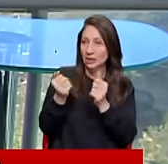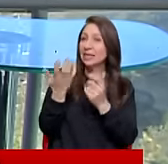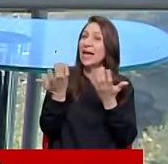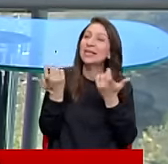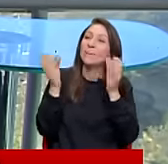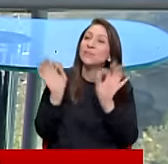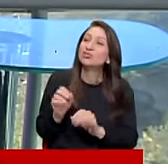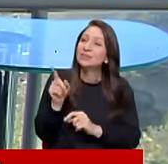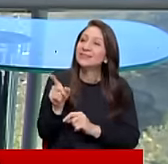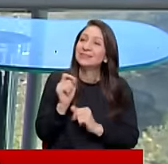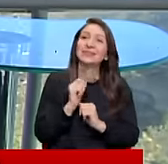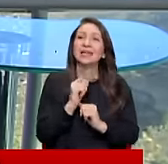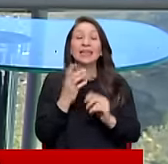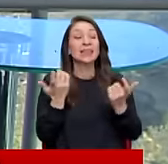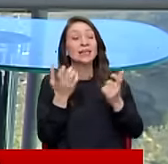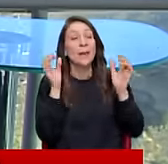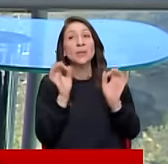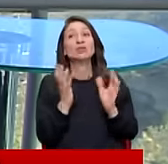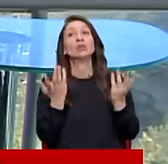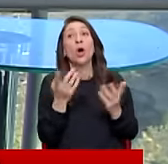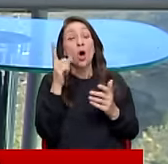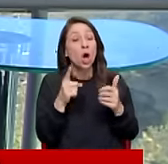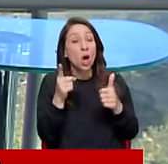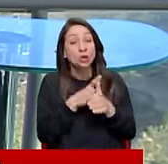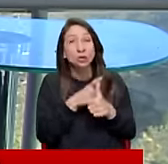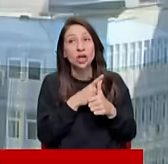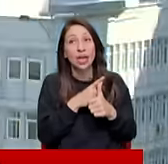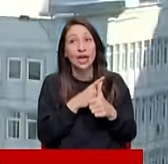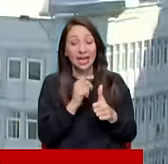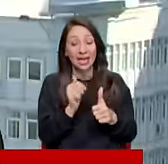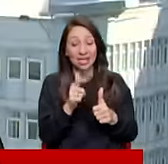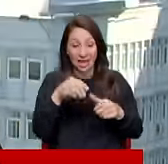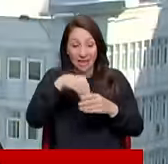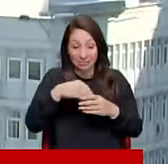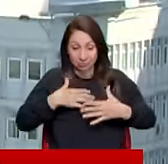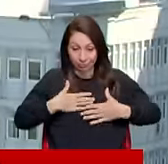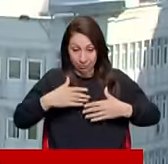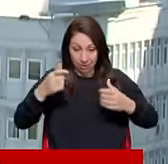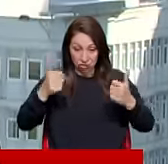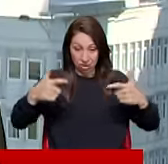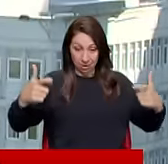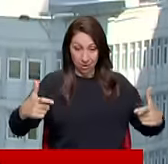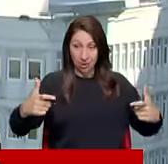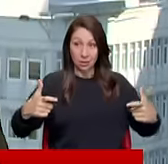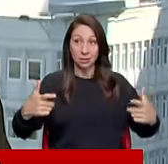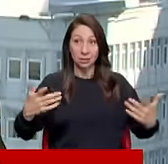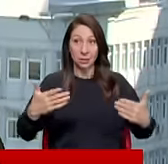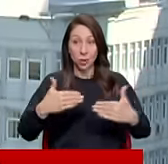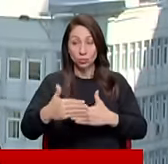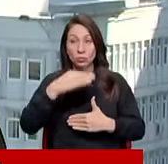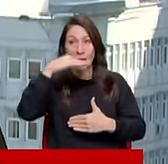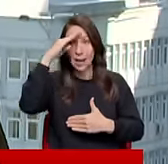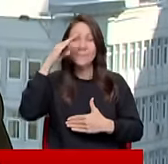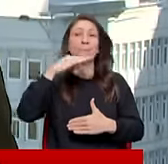Nereden başlayacaksınız? Nereden başlamayacağız ki? Önce ilçemizin içerisindeki, tabii önümüz